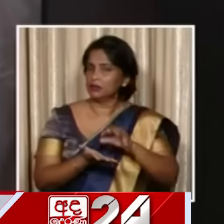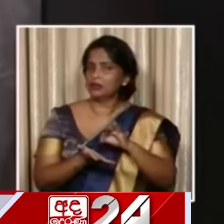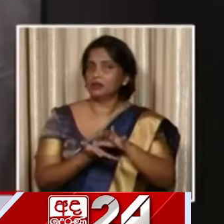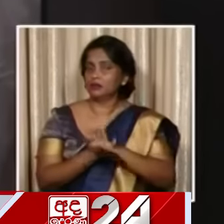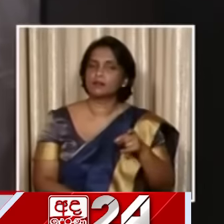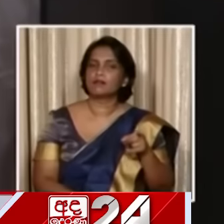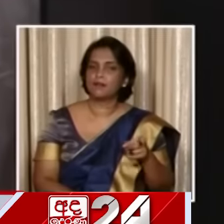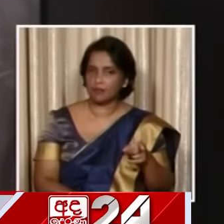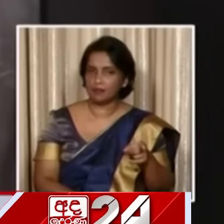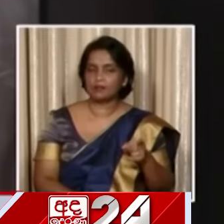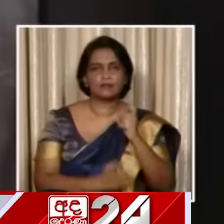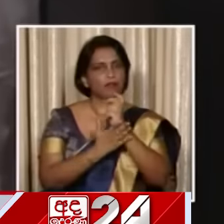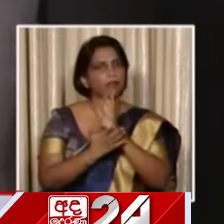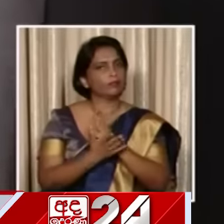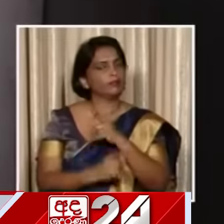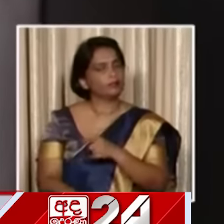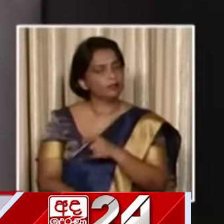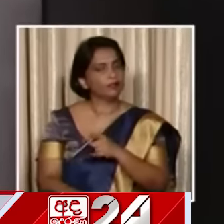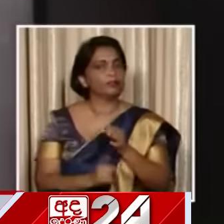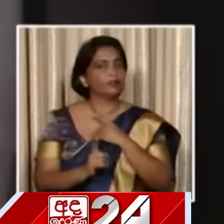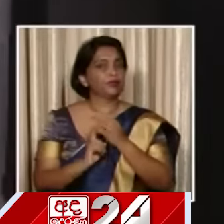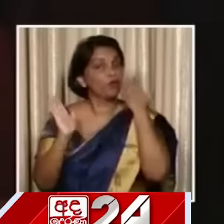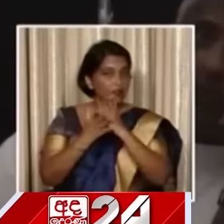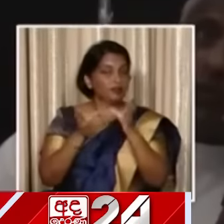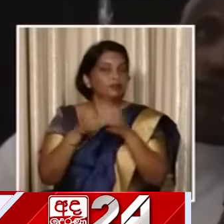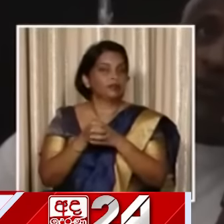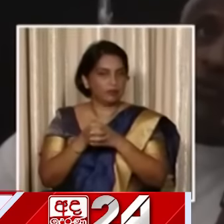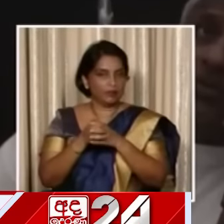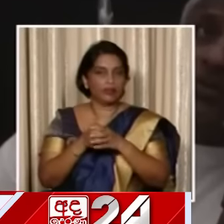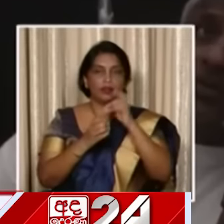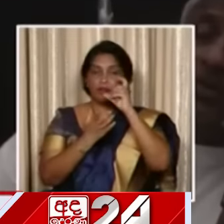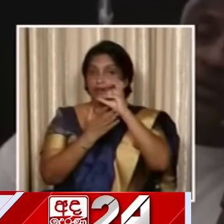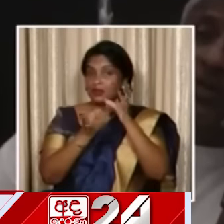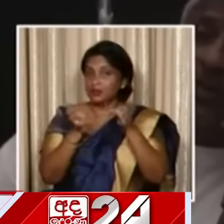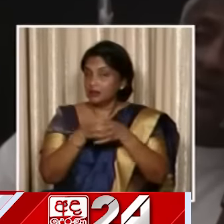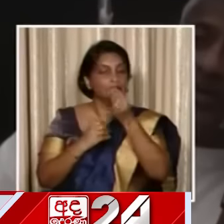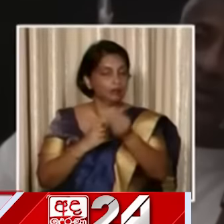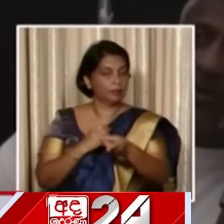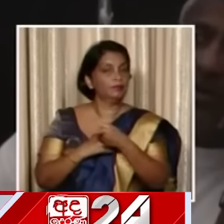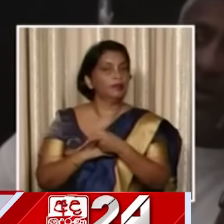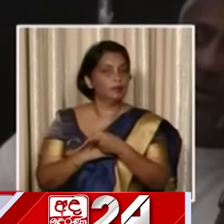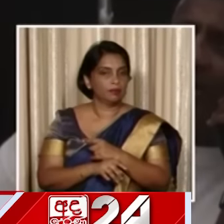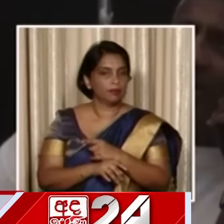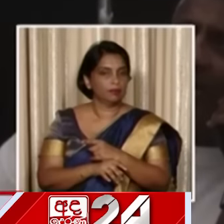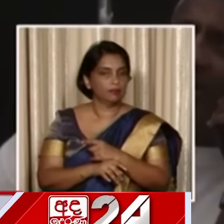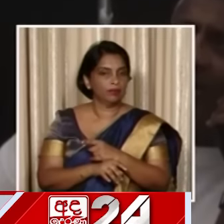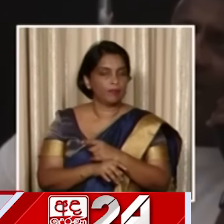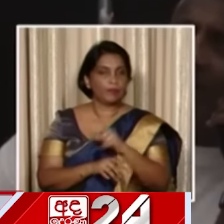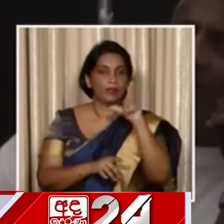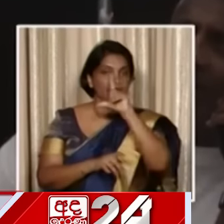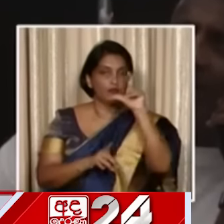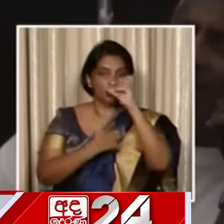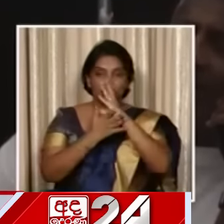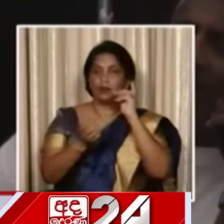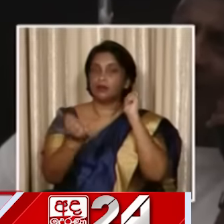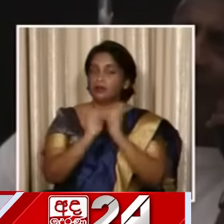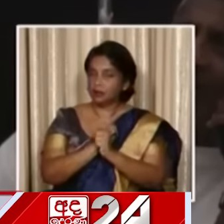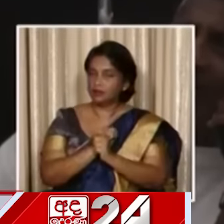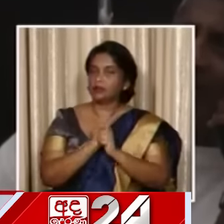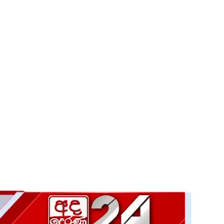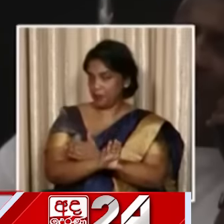ක්‍රියාත්මක කරන්නට ව්‍යවස්ථාදායකයත් විධායකයත් බැඳිලා තියෙනවා. ව්‍යවස්ථාදායක සභාවට දුන්නේ මීට පෙර 17 වෙනි සංශෝධනයේ ඉඳලා